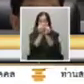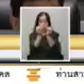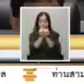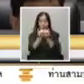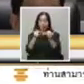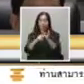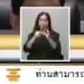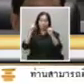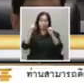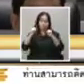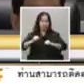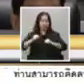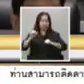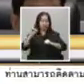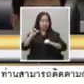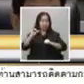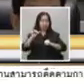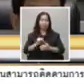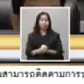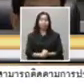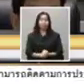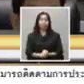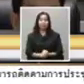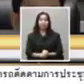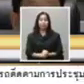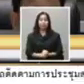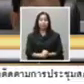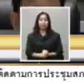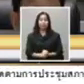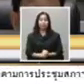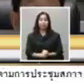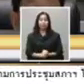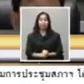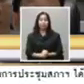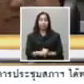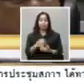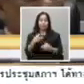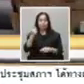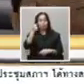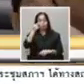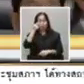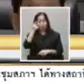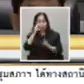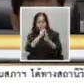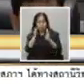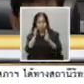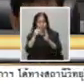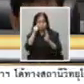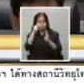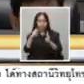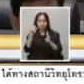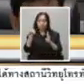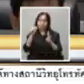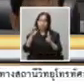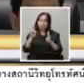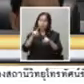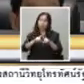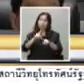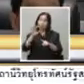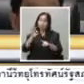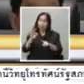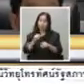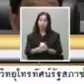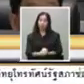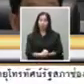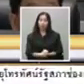คำวินิจฉัยนะฮะเราจะเห็นได้จากว่าหลังจากนั้นไม่กี่วันในวันที่18กันยาส